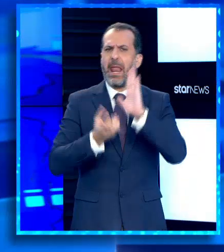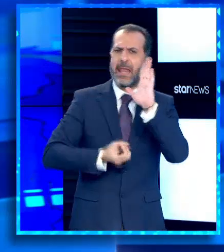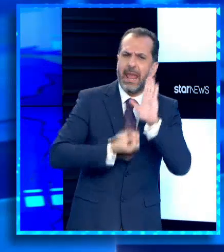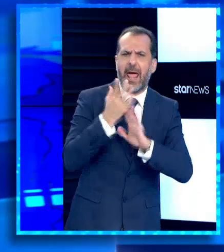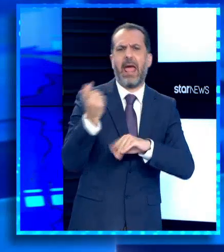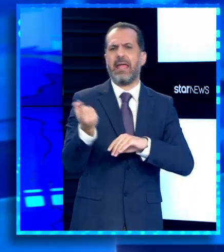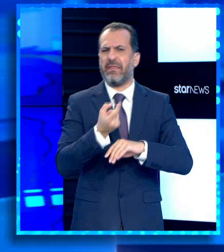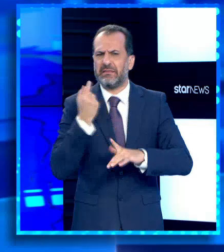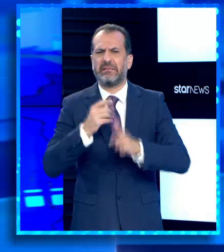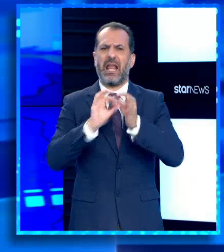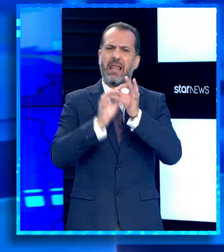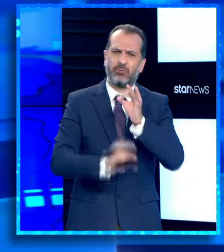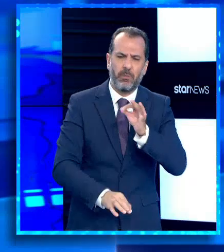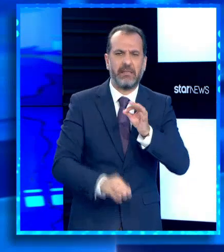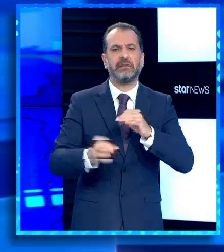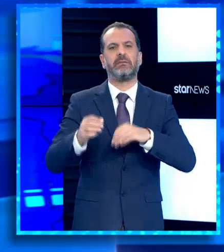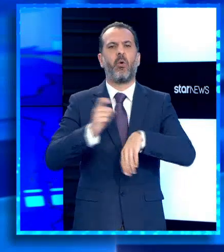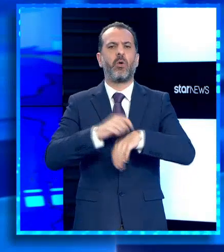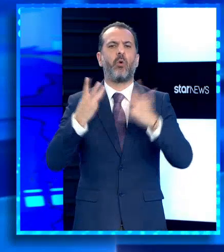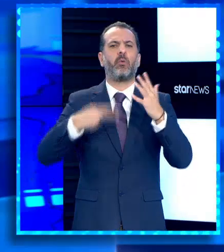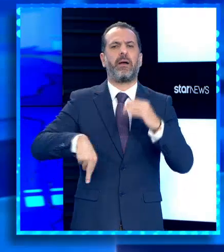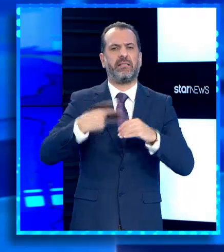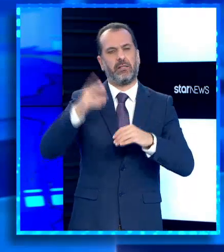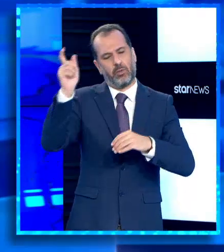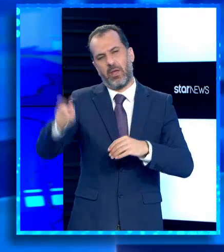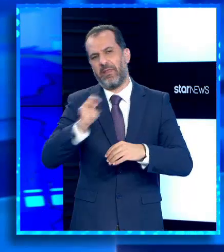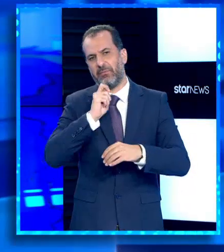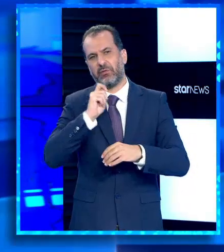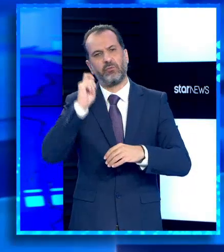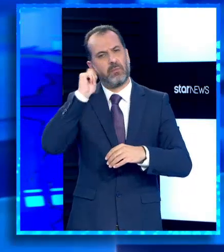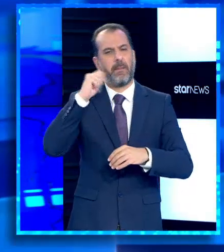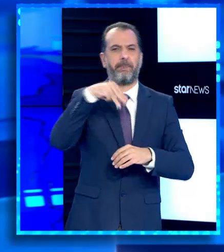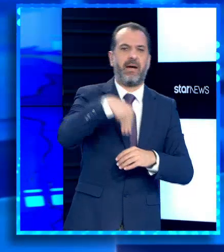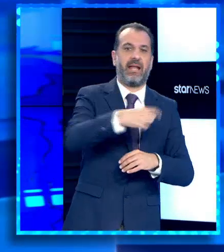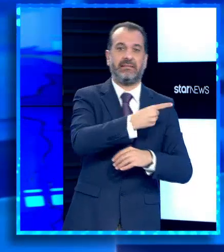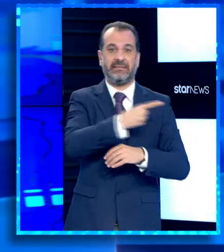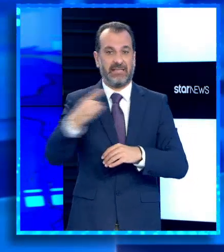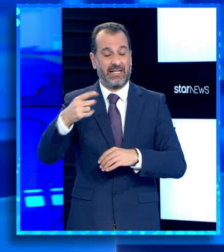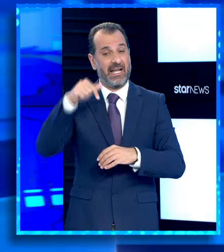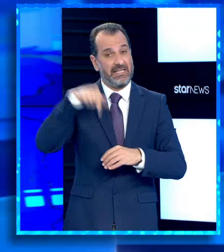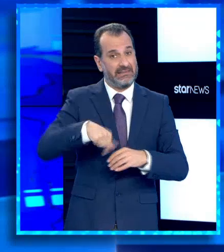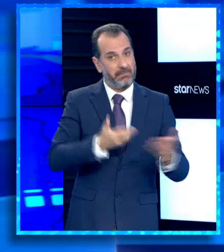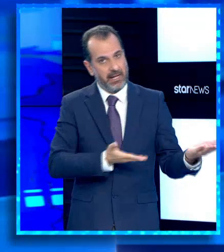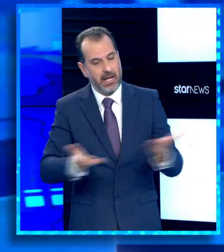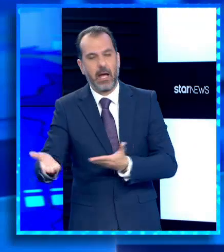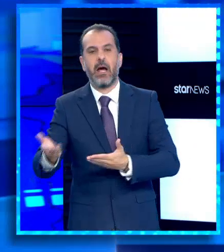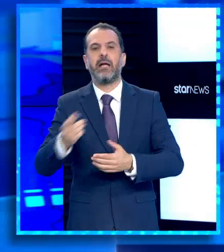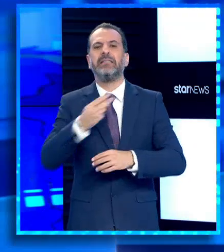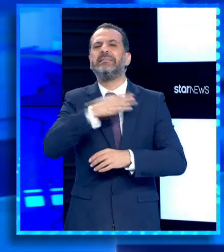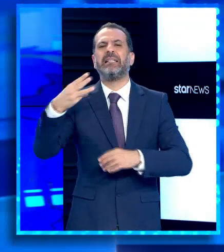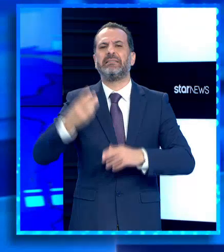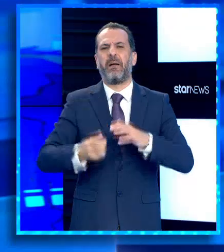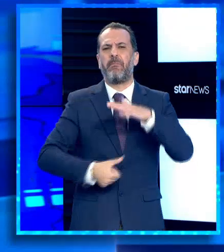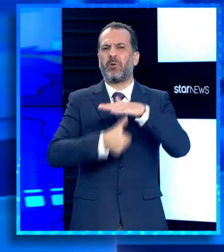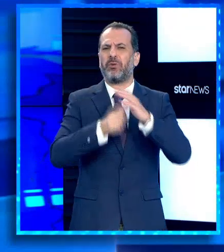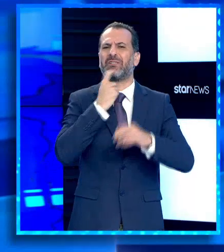της ημέρας με αναλυτικά ρεπορτάζ στο κεντρικό δελτίο στις 8 παρατέταρτο με τη Μάρα Ζαχαρέα, αποψινός καλεσμένος ο νέος πρόεδρος του